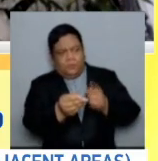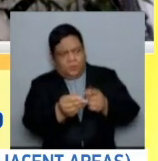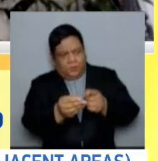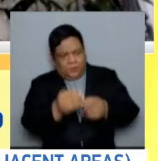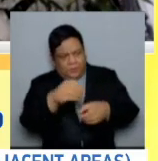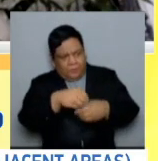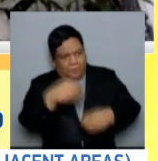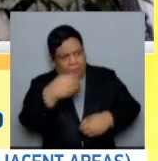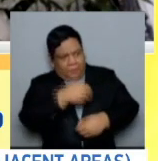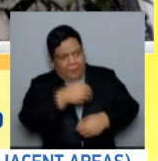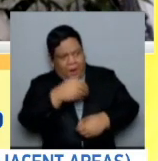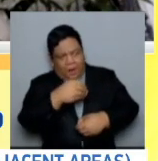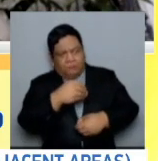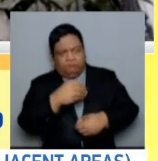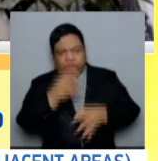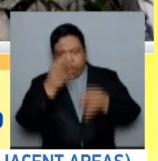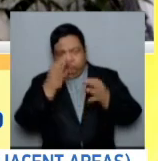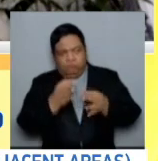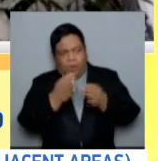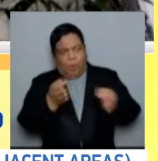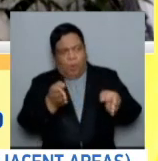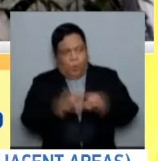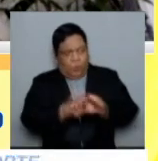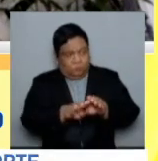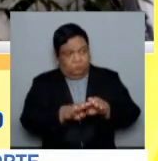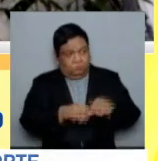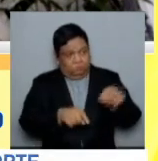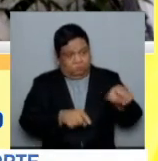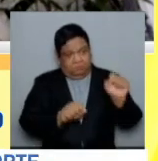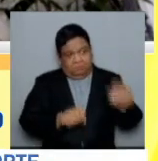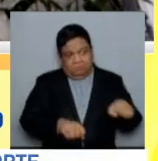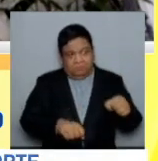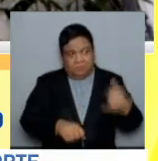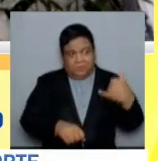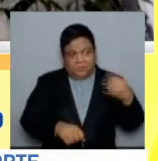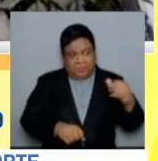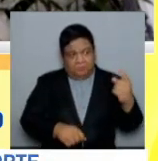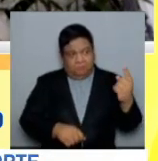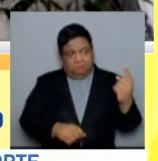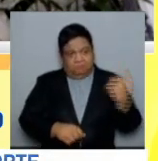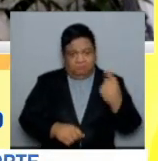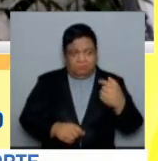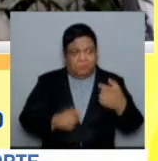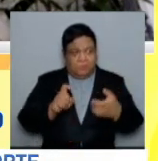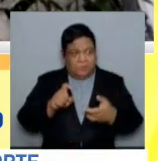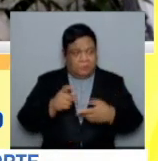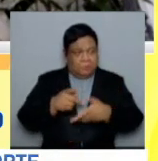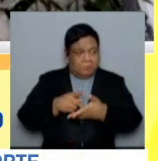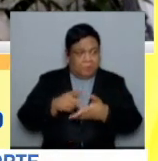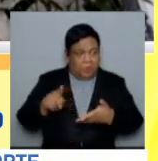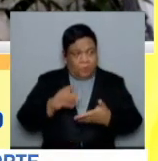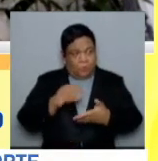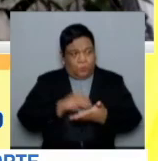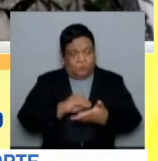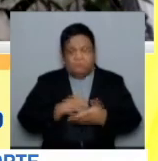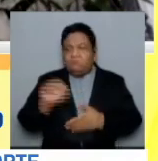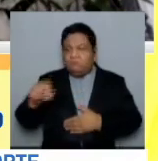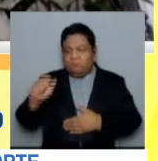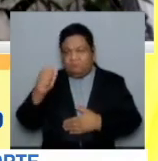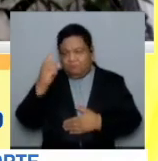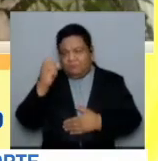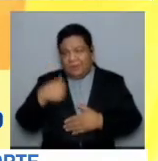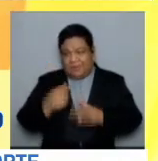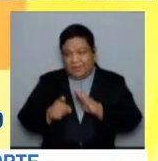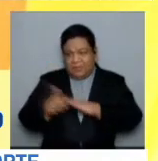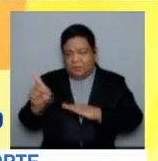pinagsanlaan? Well, meron naman dahil kasi kahit natakbuhan siya, nandun pa rin yung utang na dapat bayaran. Ang nawalan